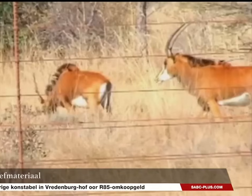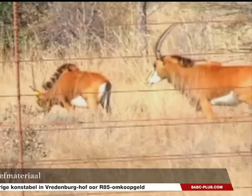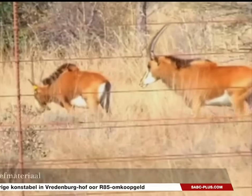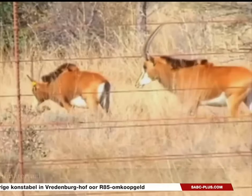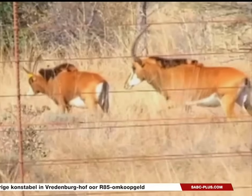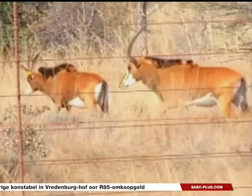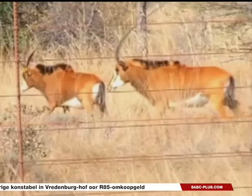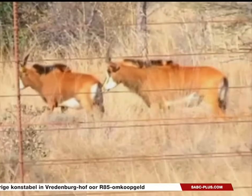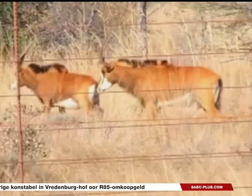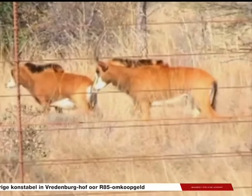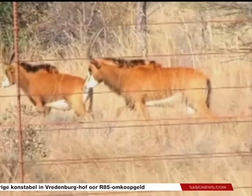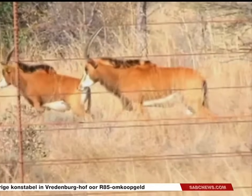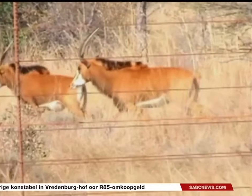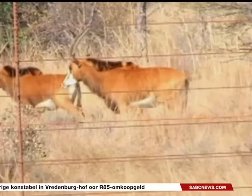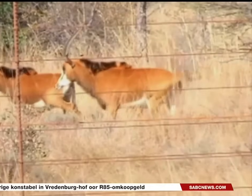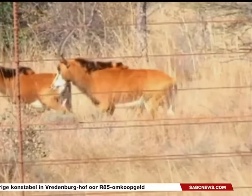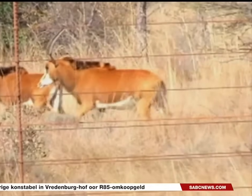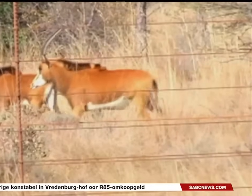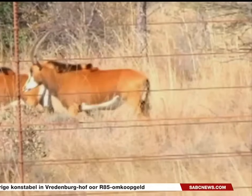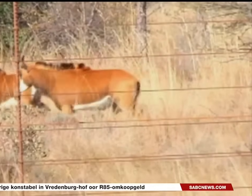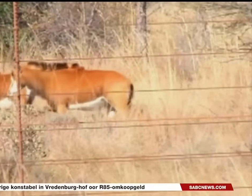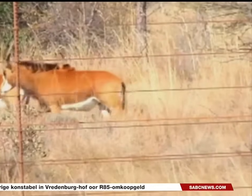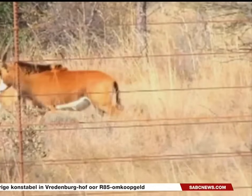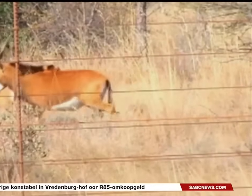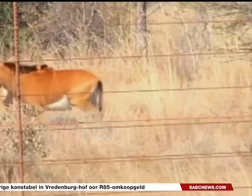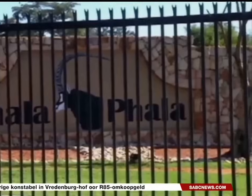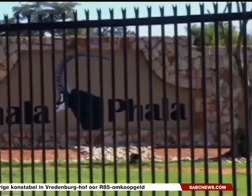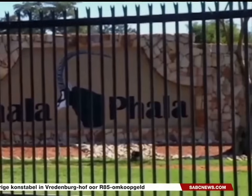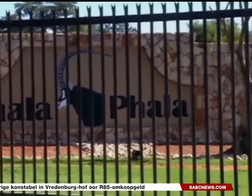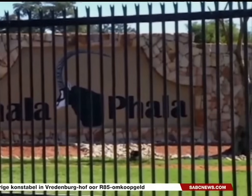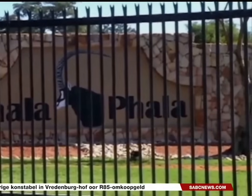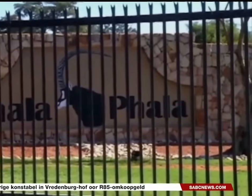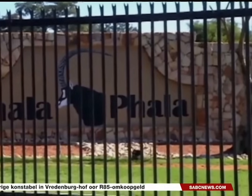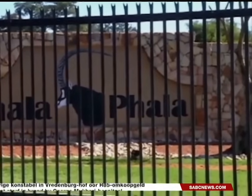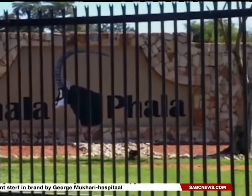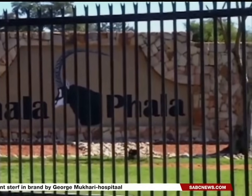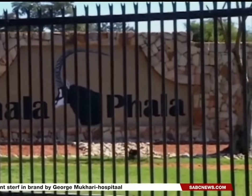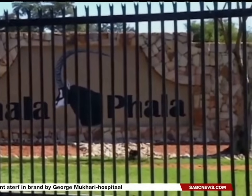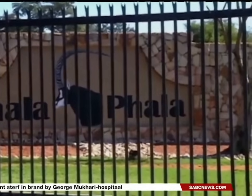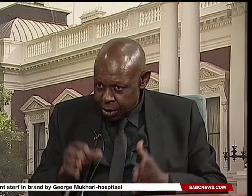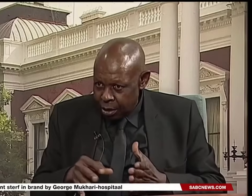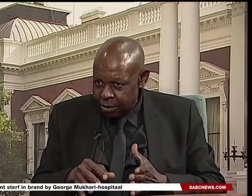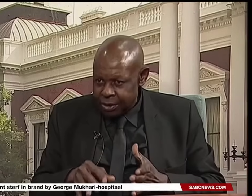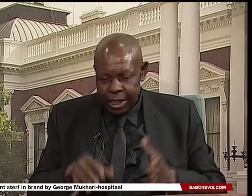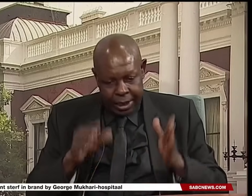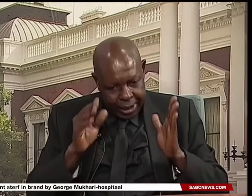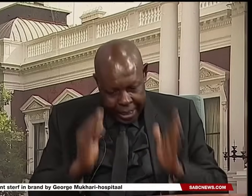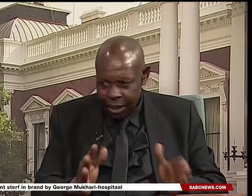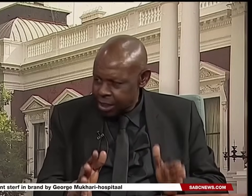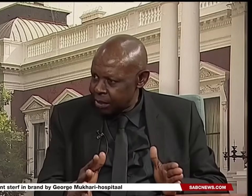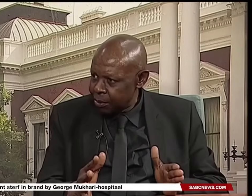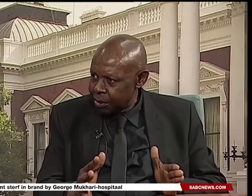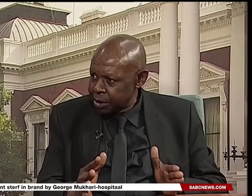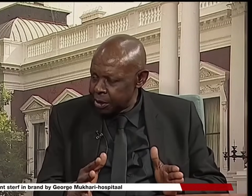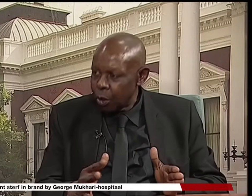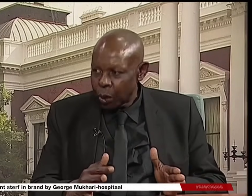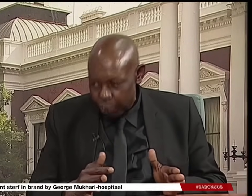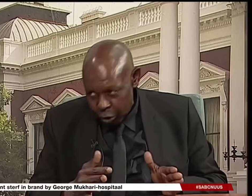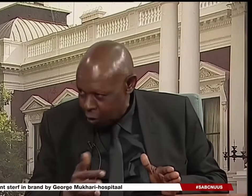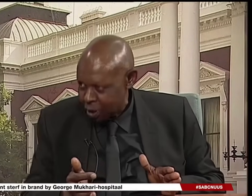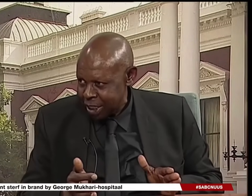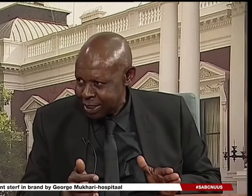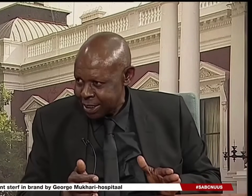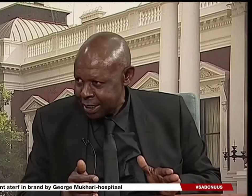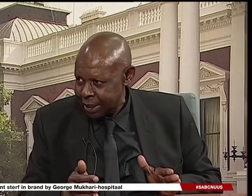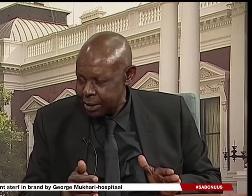vir 'n ondersoek na president Cyril Ramaphosa en die Palapala sage nie. If the party resolves that they are supported, we